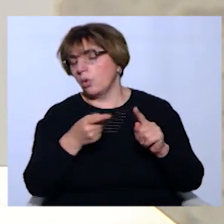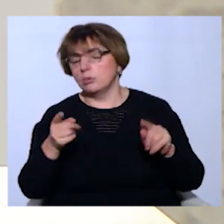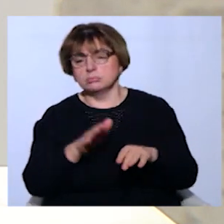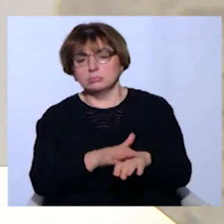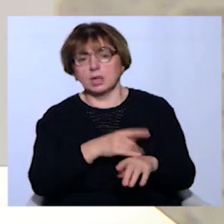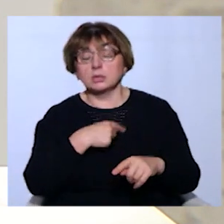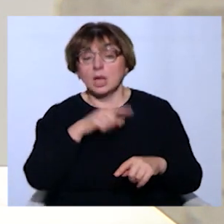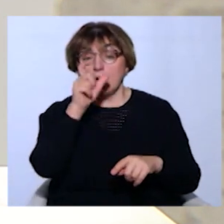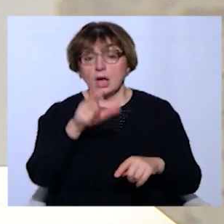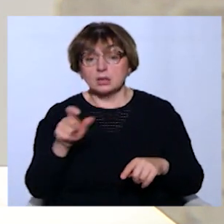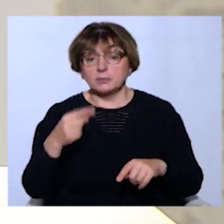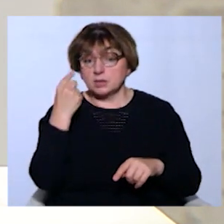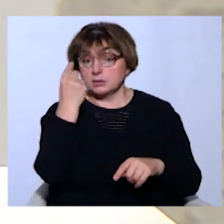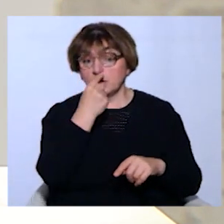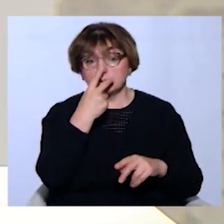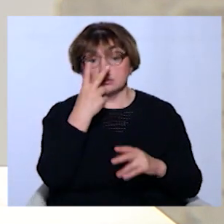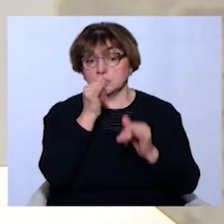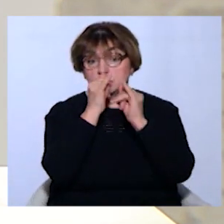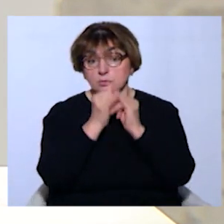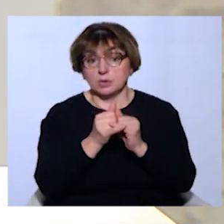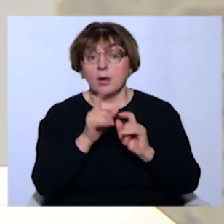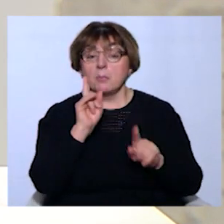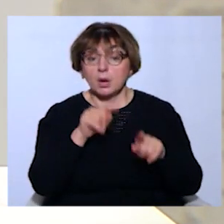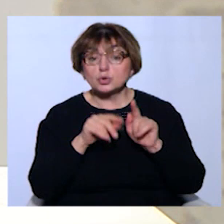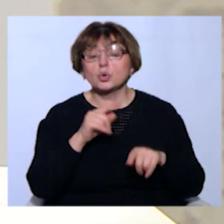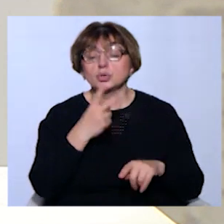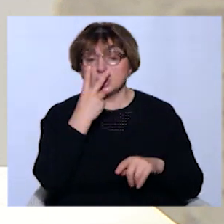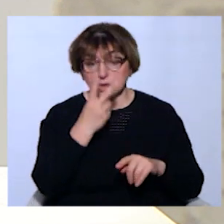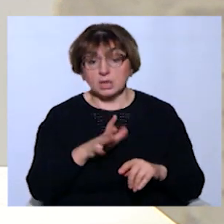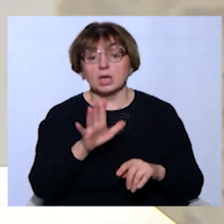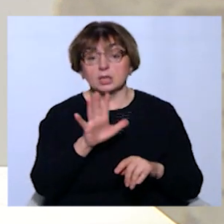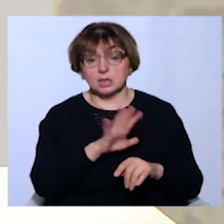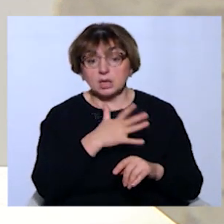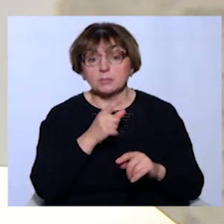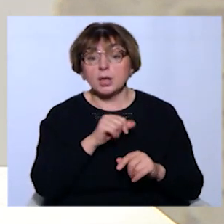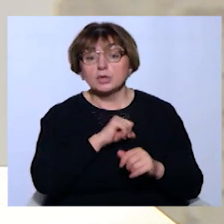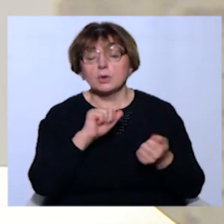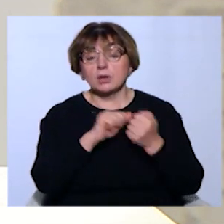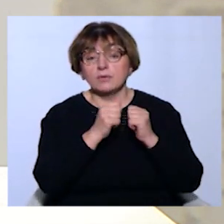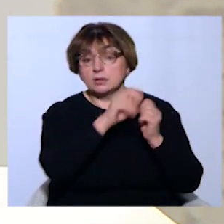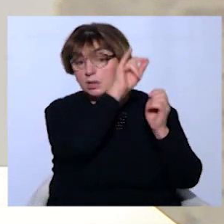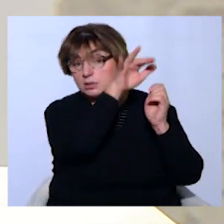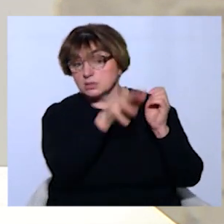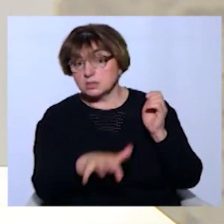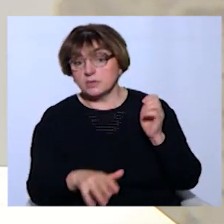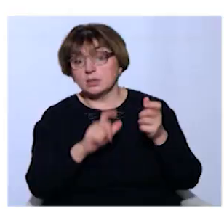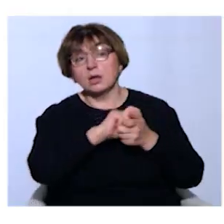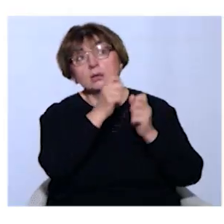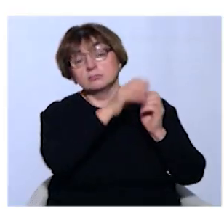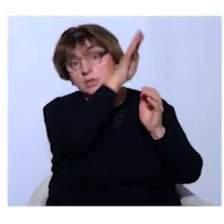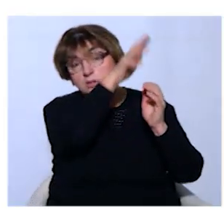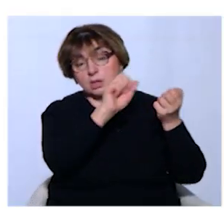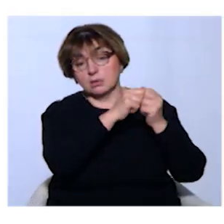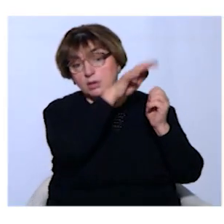თვალისთვის შეუმჩნეველია, მაგრამ ზოგჯერ თქვენ ნანახი გექნებათ, როგორ ხდება ქვათაცვენა მაგალითად